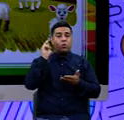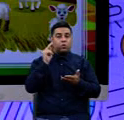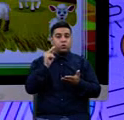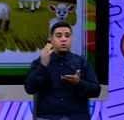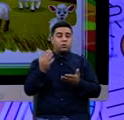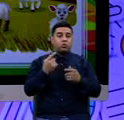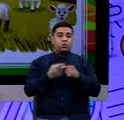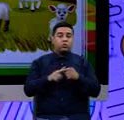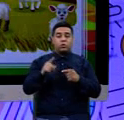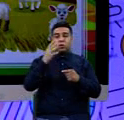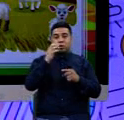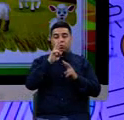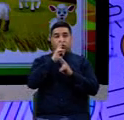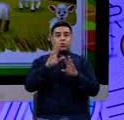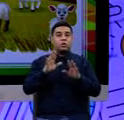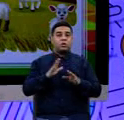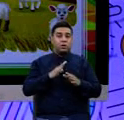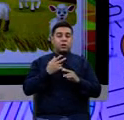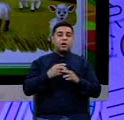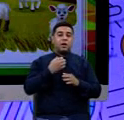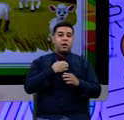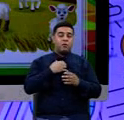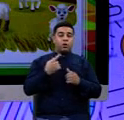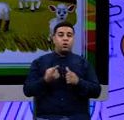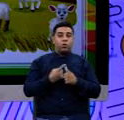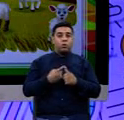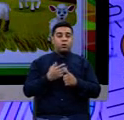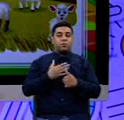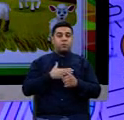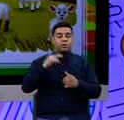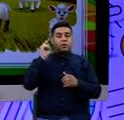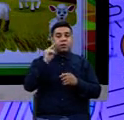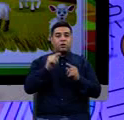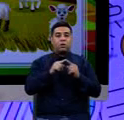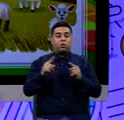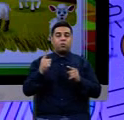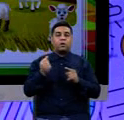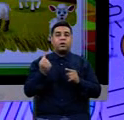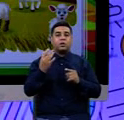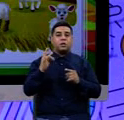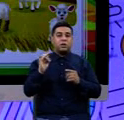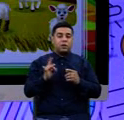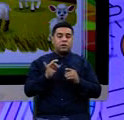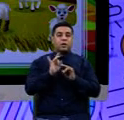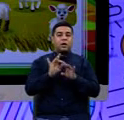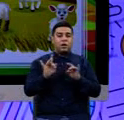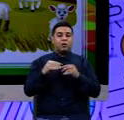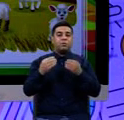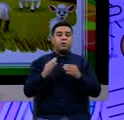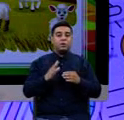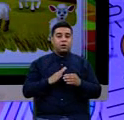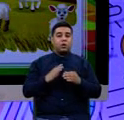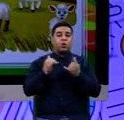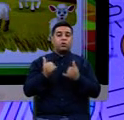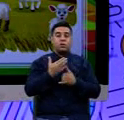esa ushbu rasmda tasvirlangan hayvonlarning nomini biz darsimiz davomida bir necha marotaba aytdik.